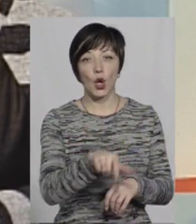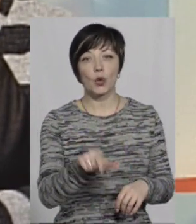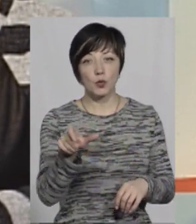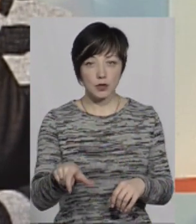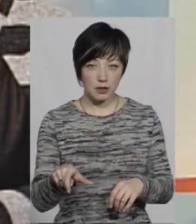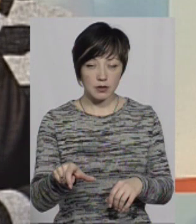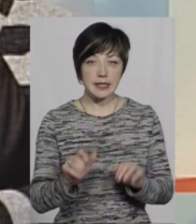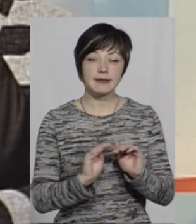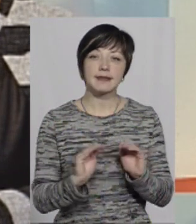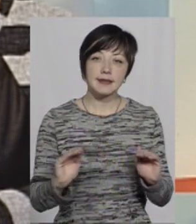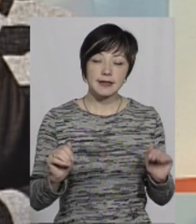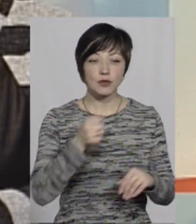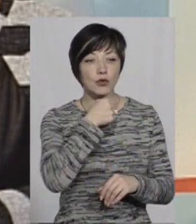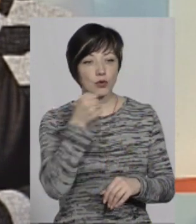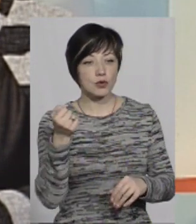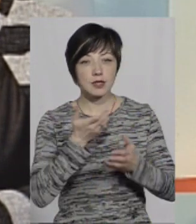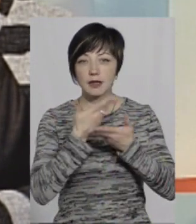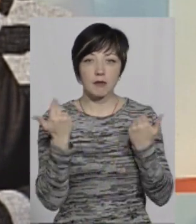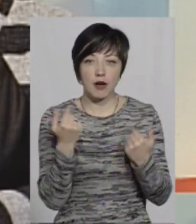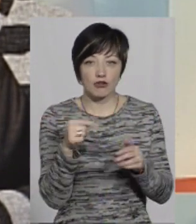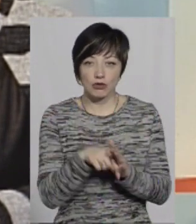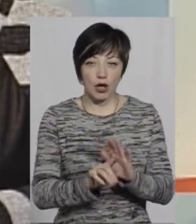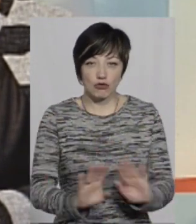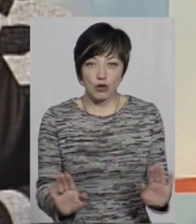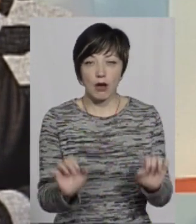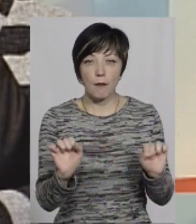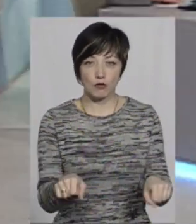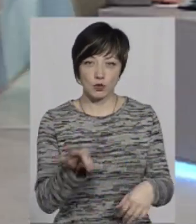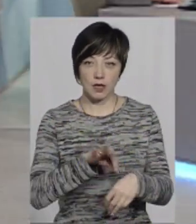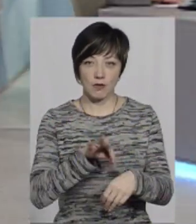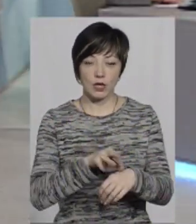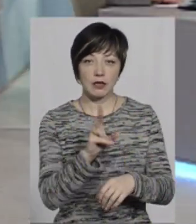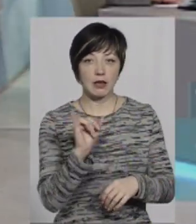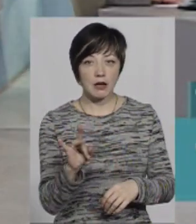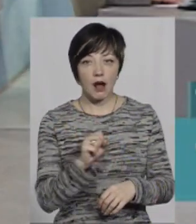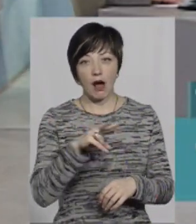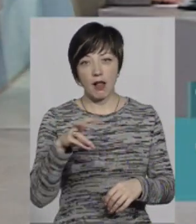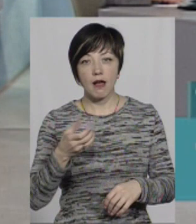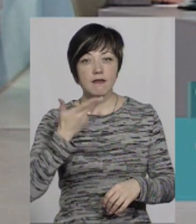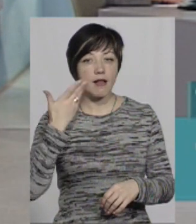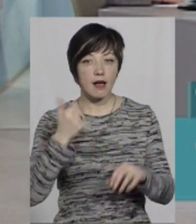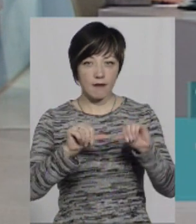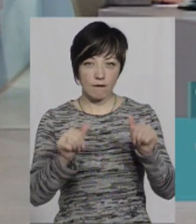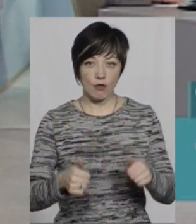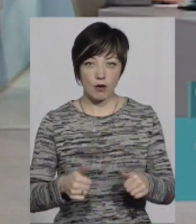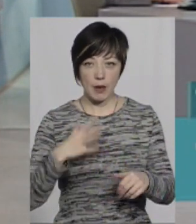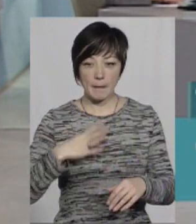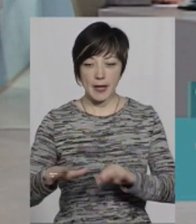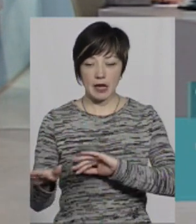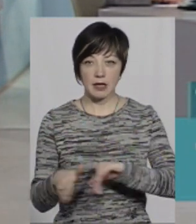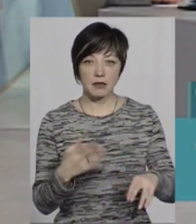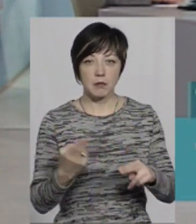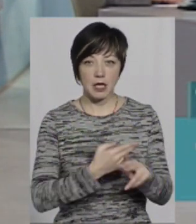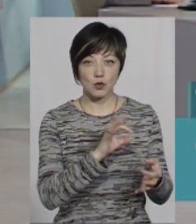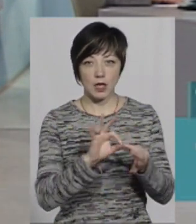люди, діти, дорослі, немає значення, вони можуть захворіти на кір, але в більш такій легкій формі перенести її